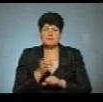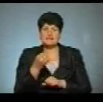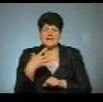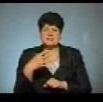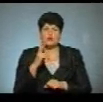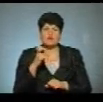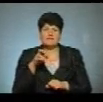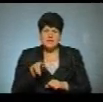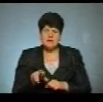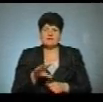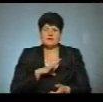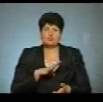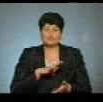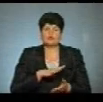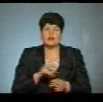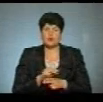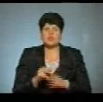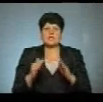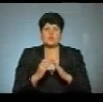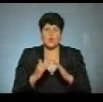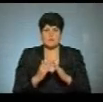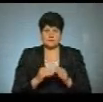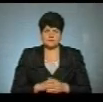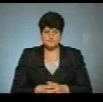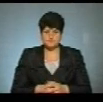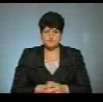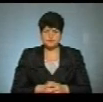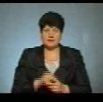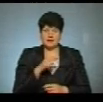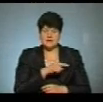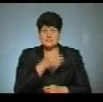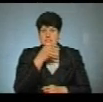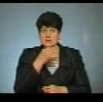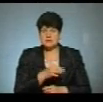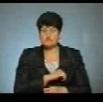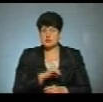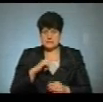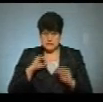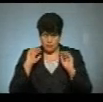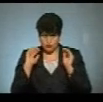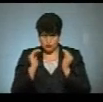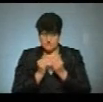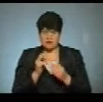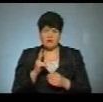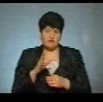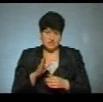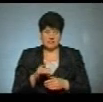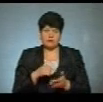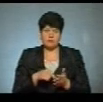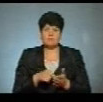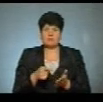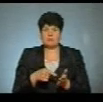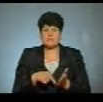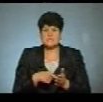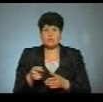15 квітня. Він перебував на лікуванні вдома. Він сказав, що самоізолюється в одній із квартир міста Тернополя, що у нього